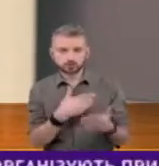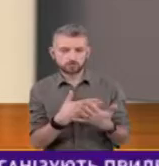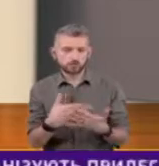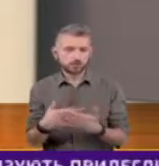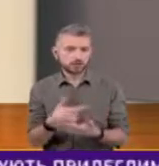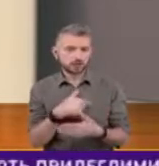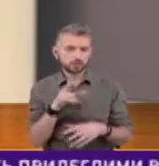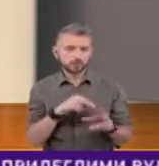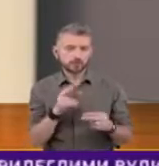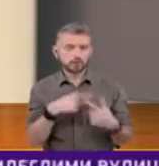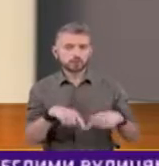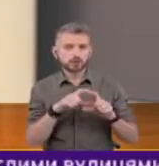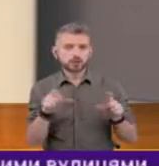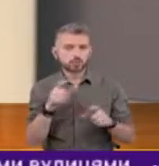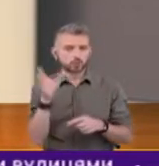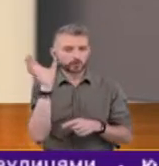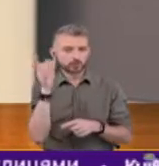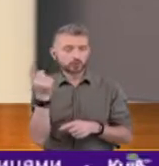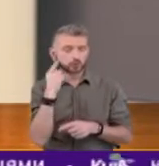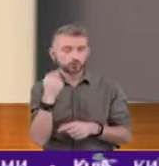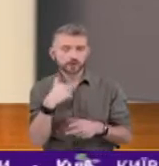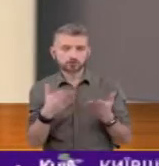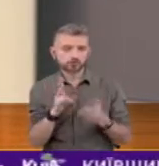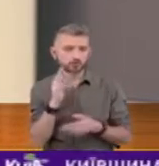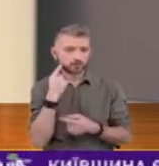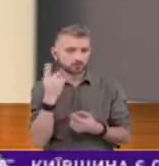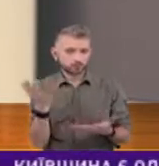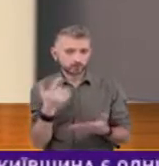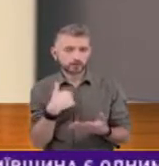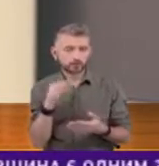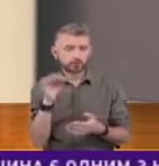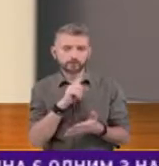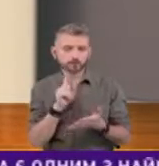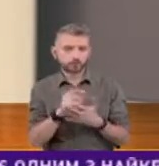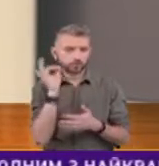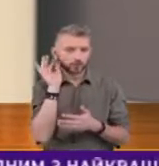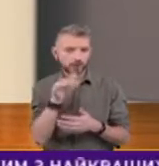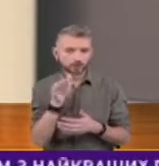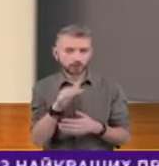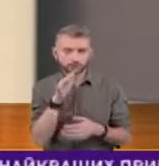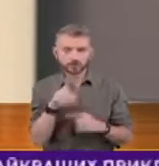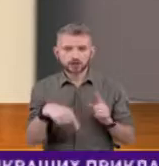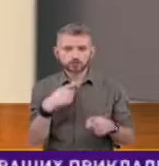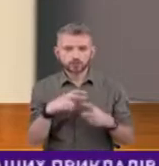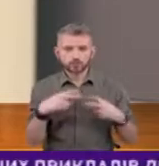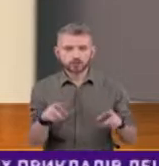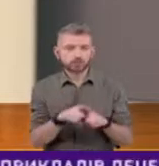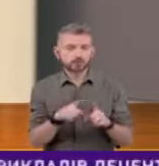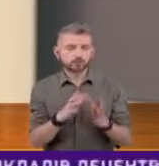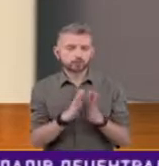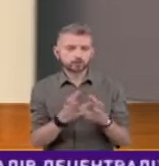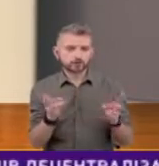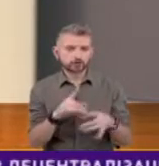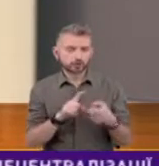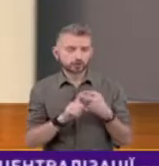такі сої. Я сподіваюся, департамент освіти почув, якщо ні, я йому обов'язково нагадаю під час наступної комісії, і так само просив би залишити контакти, ми